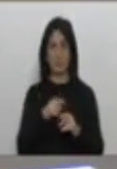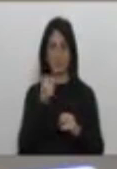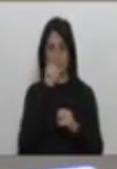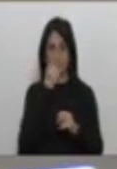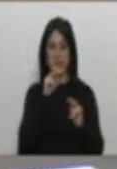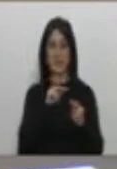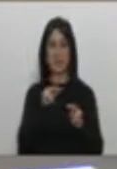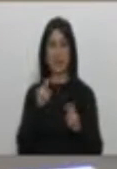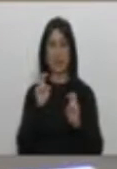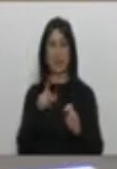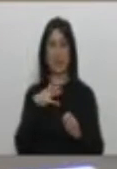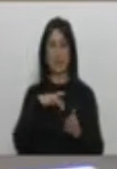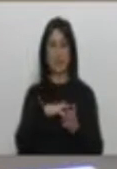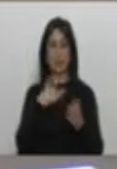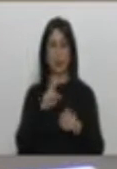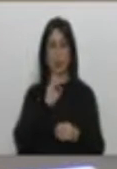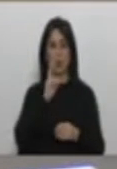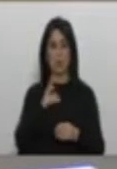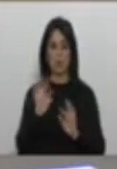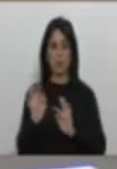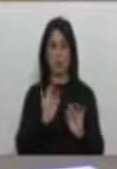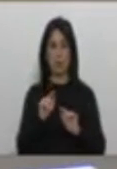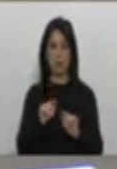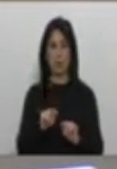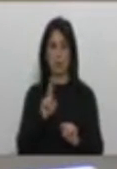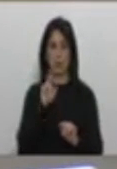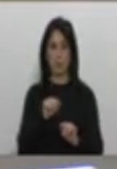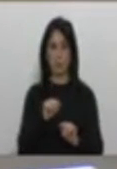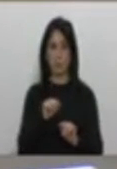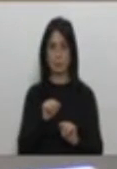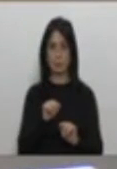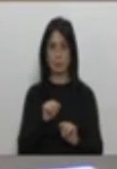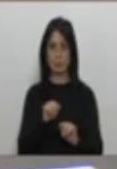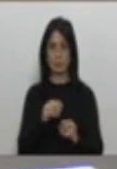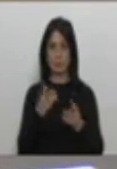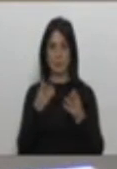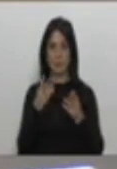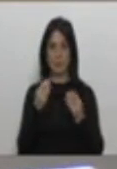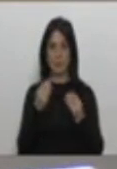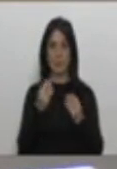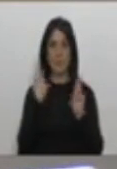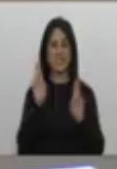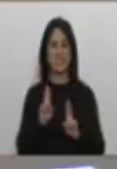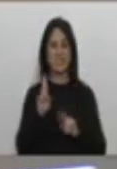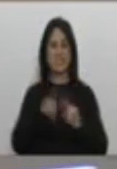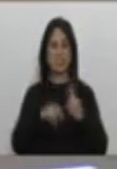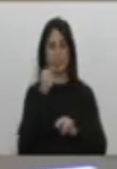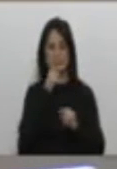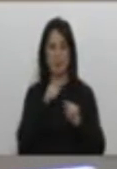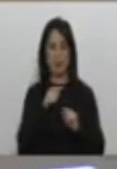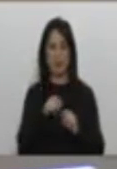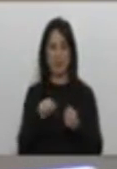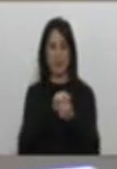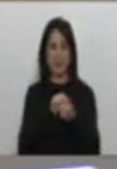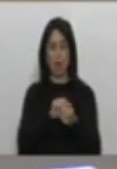კონტროლი, რაც თბილისში უკვე ორი წელია მოქმედებს და სველი წესით სამშენებლო მასალის